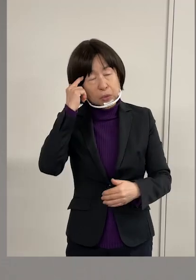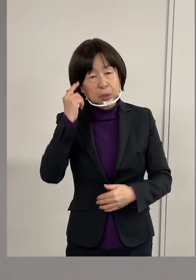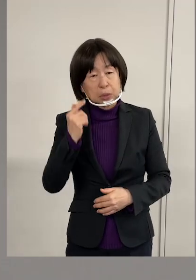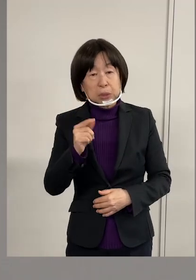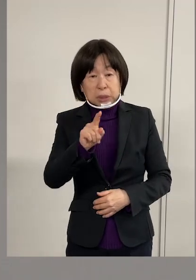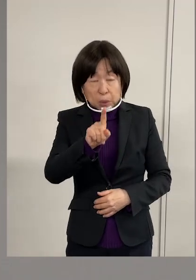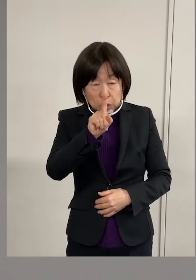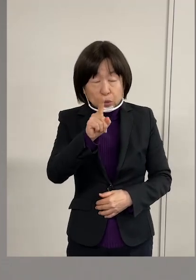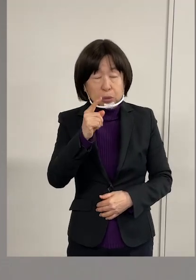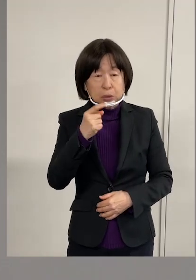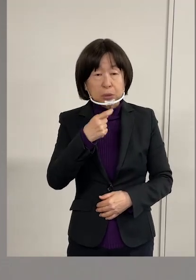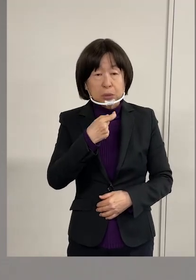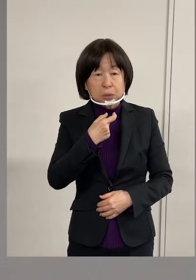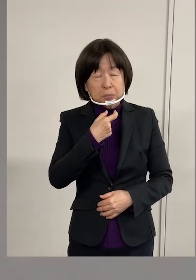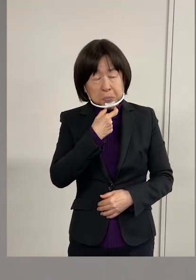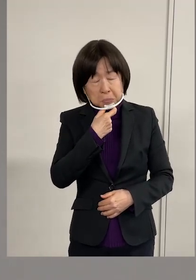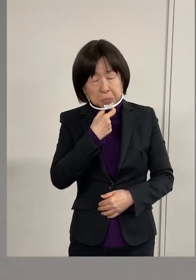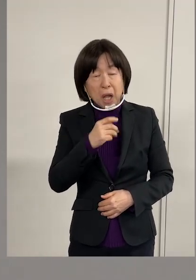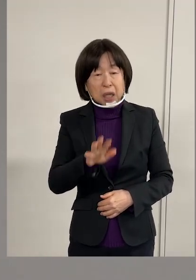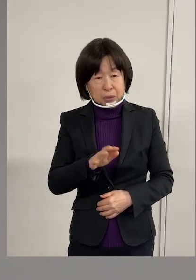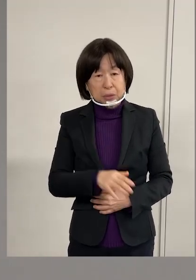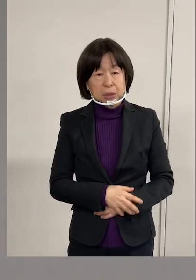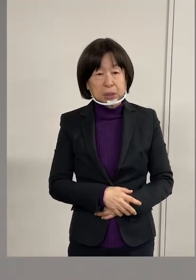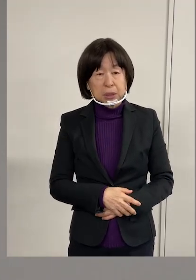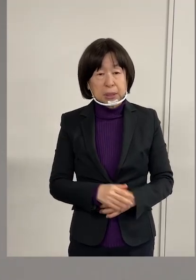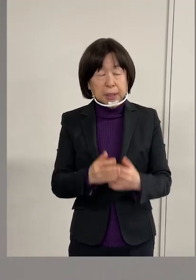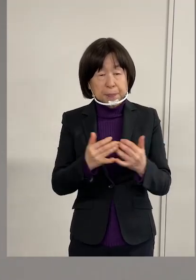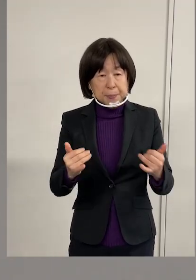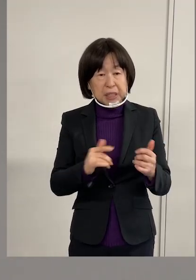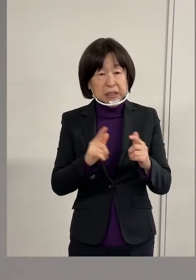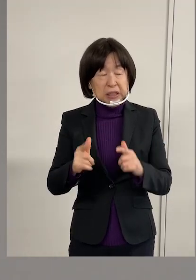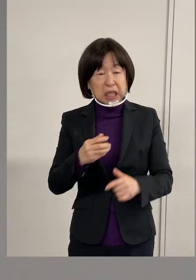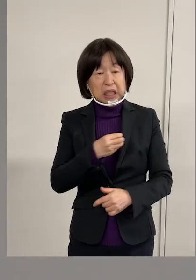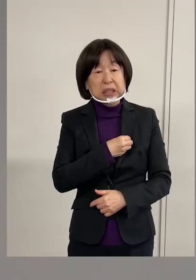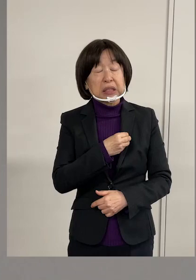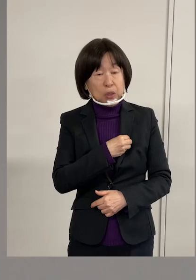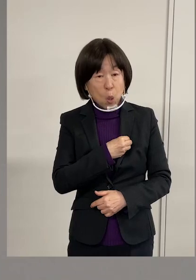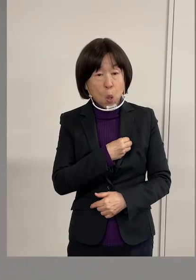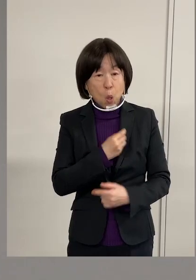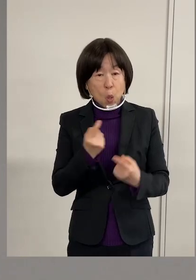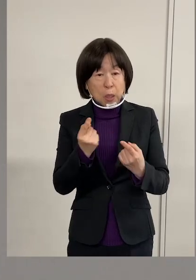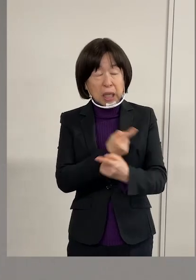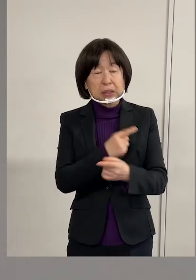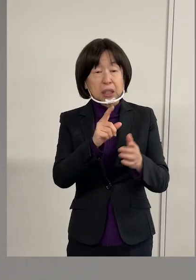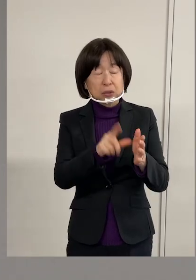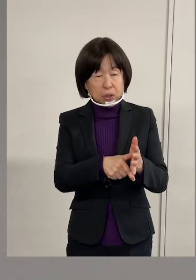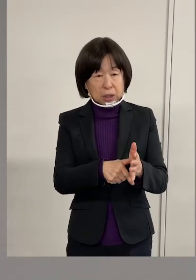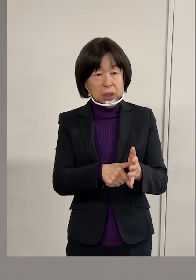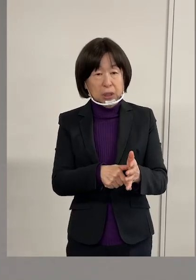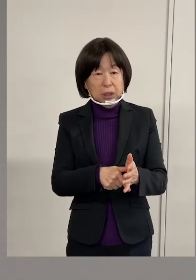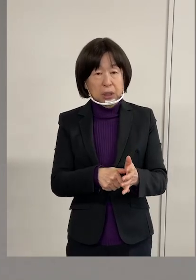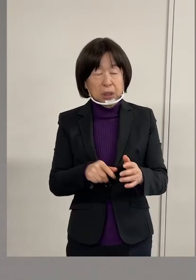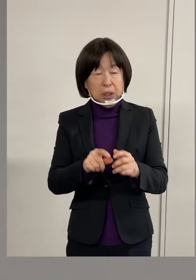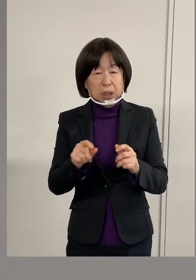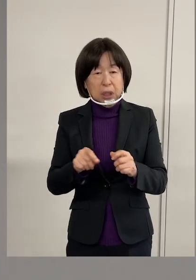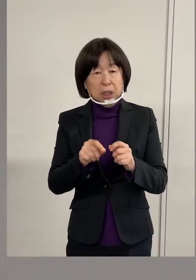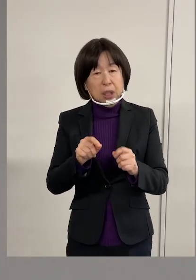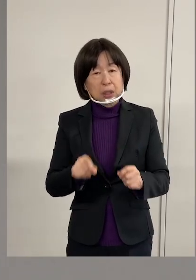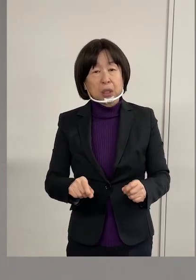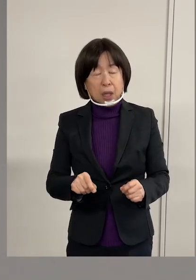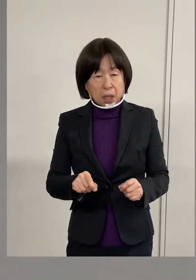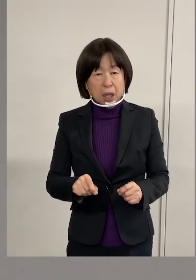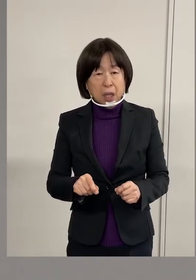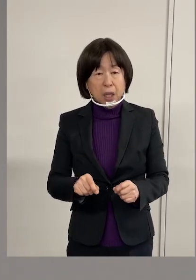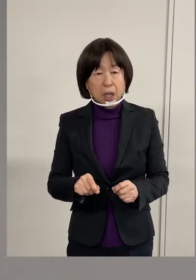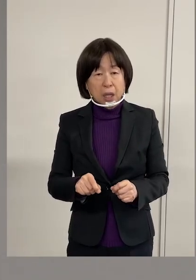年、民選委員さんの改正時期にやったんですが、結果的に言うと、欠員が70人以上、